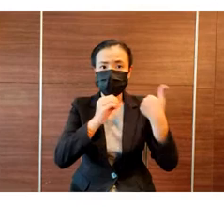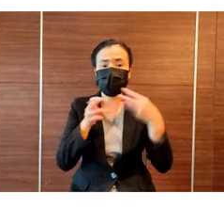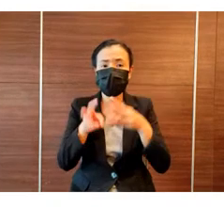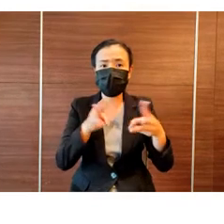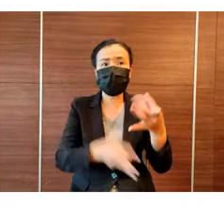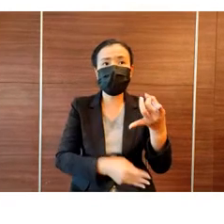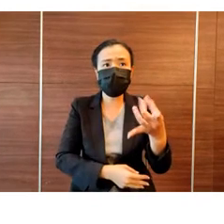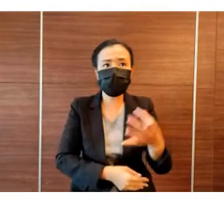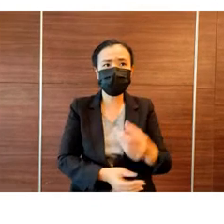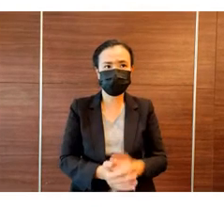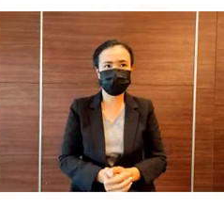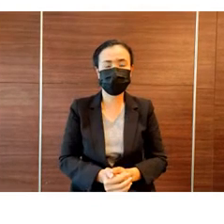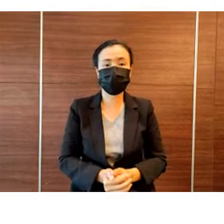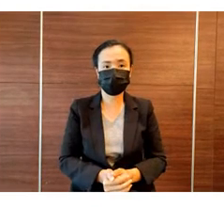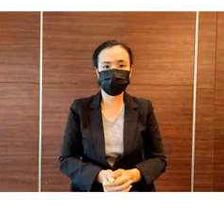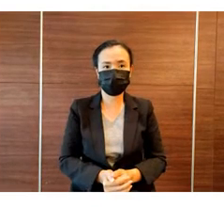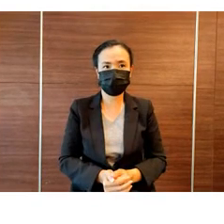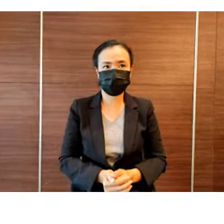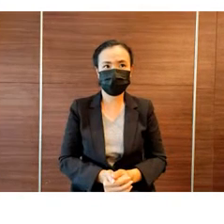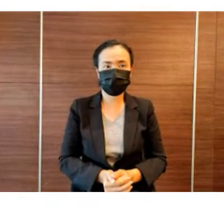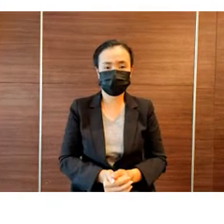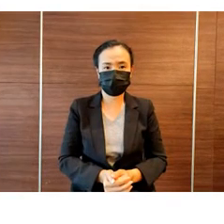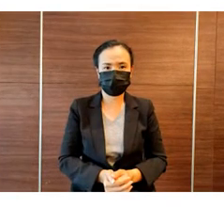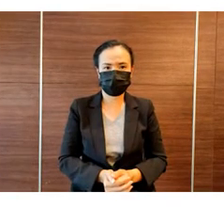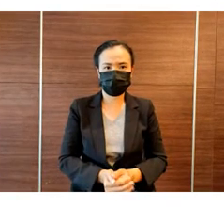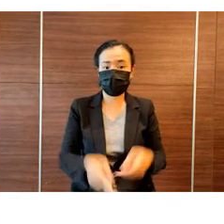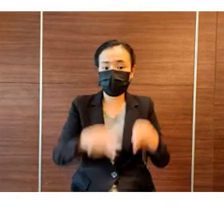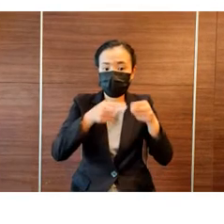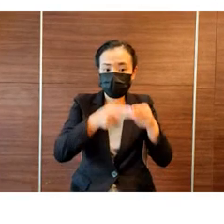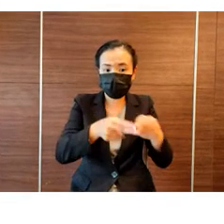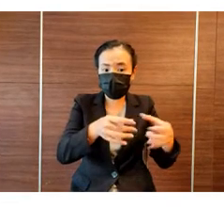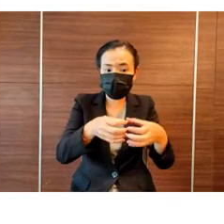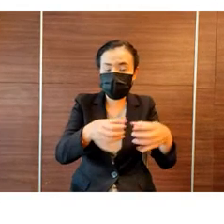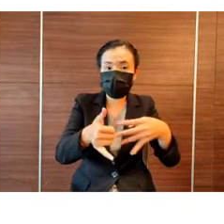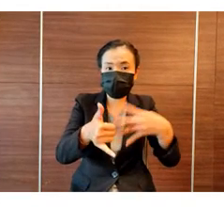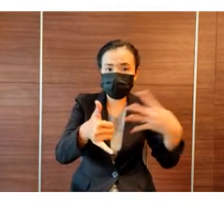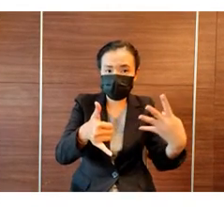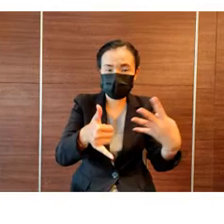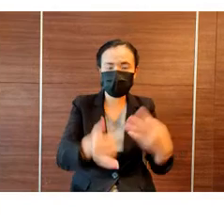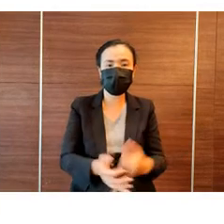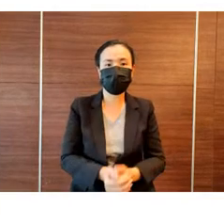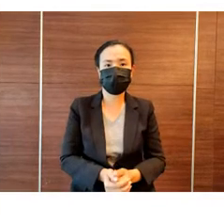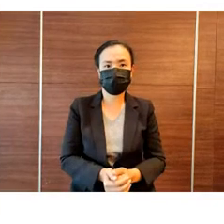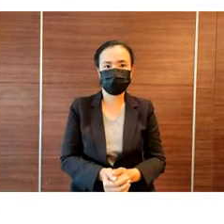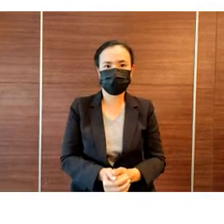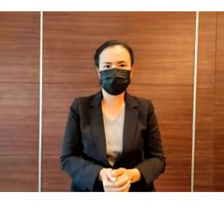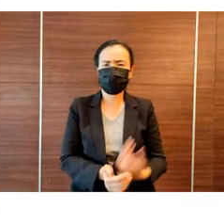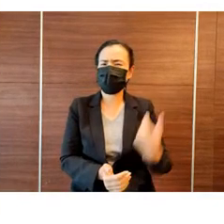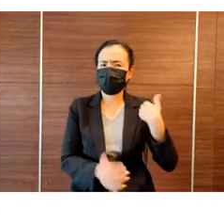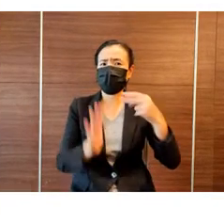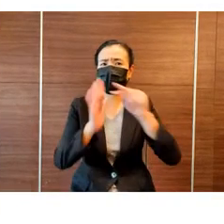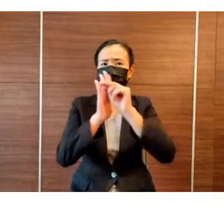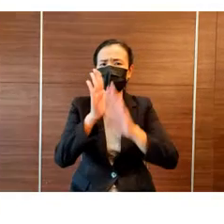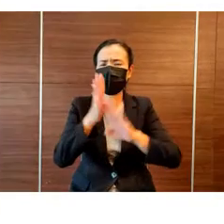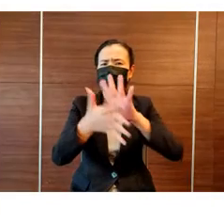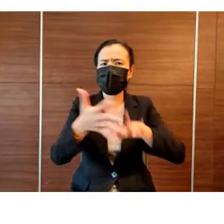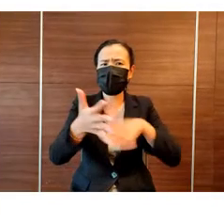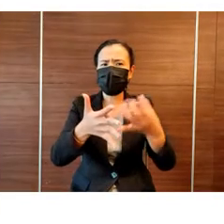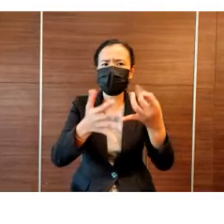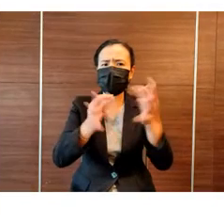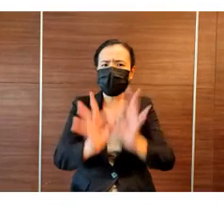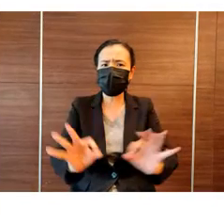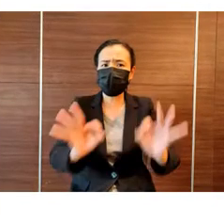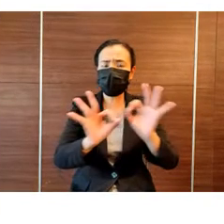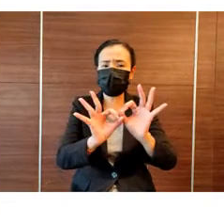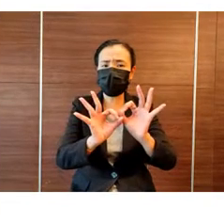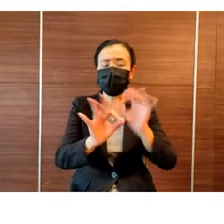รวมเนาะรวมถึงเรื่องของการที่จะมาชอบเฉพาะเจาะจงในกลุ่มคนที่มีความหลากหลายทางเพศเนี่ยมันมีนโยบายมีมาตรการอะไรสำคัญ